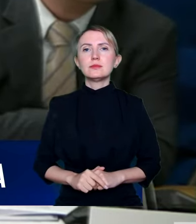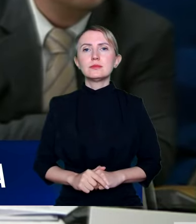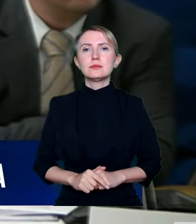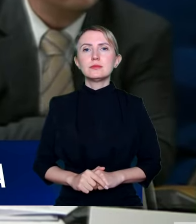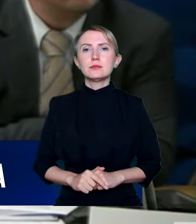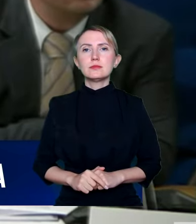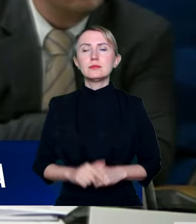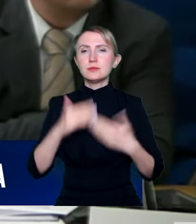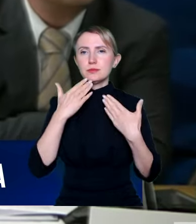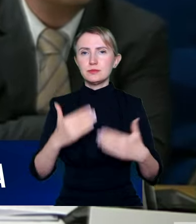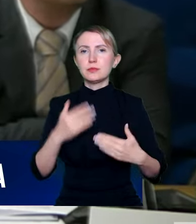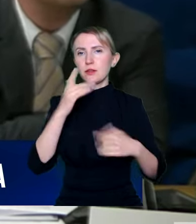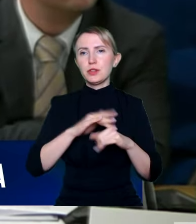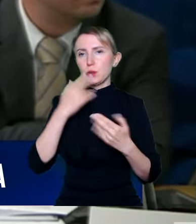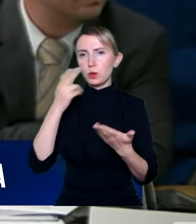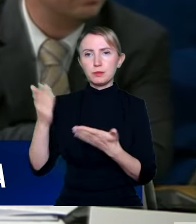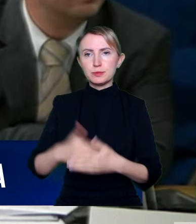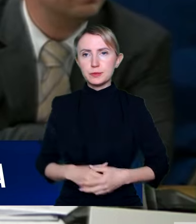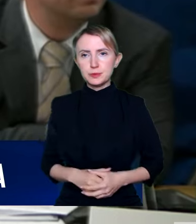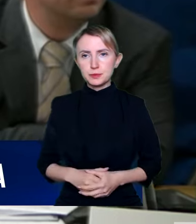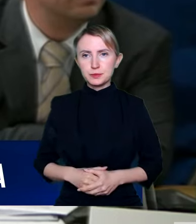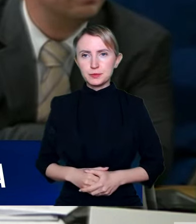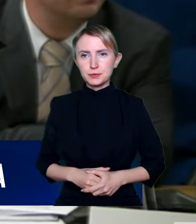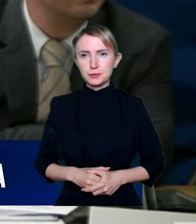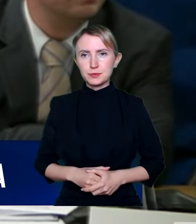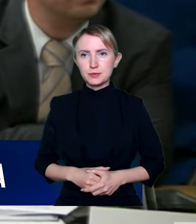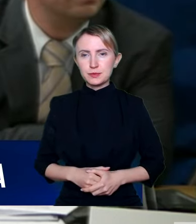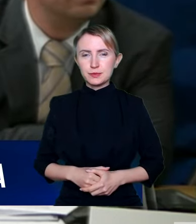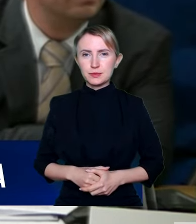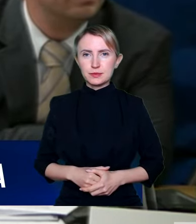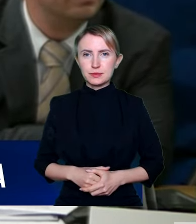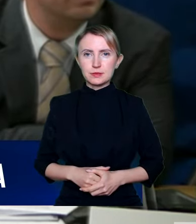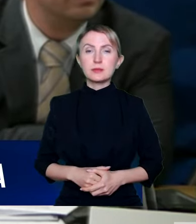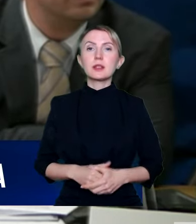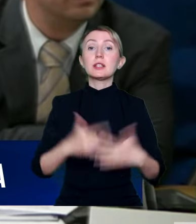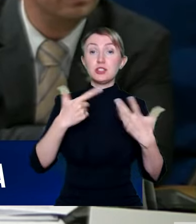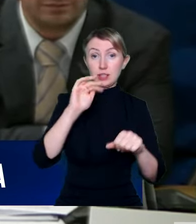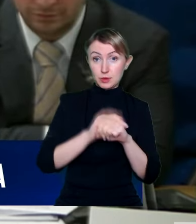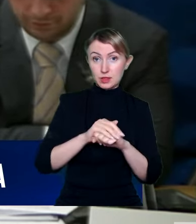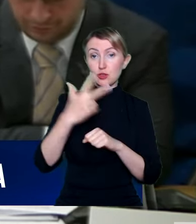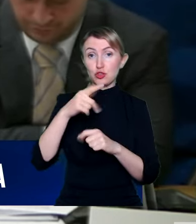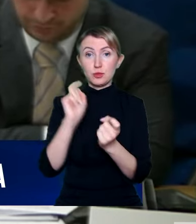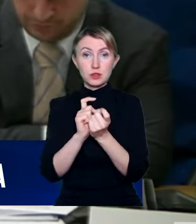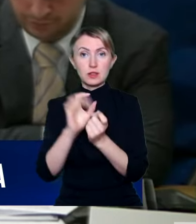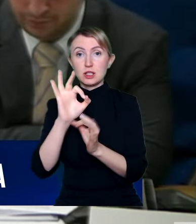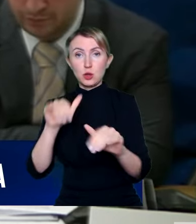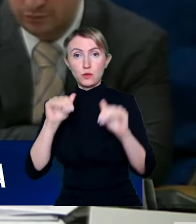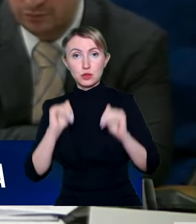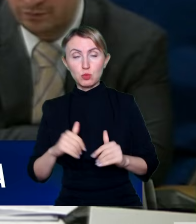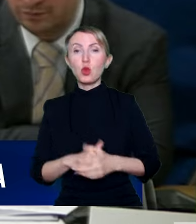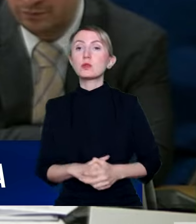Dziękuję, proszę podanie wyników. 7 za, 3 przeciw, 0 wstrzymujących